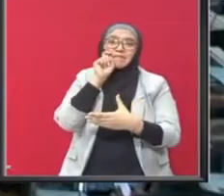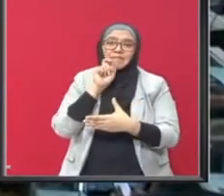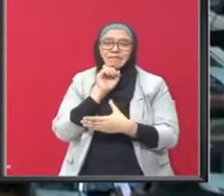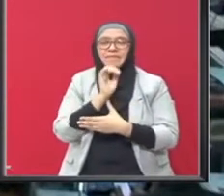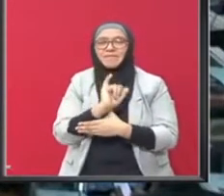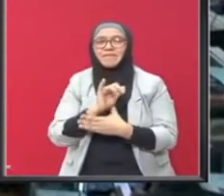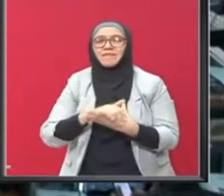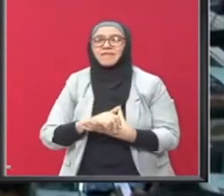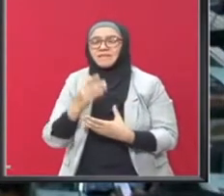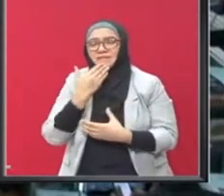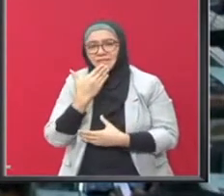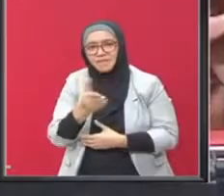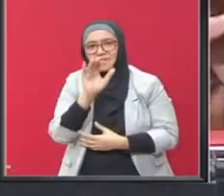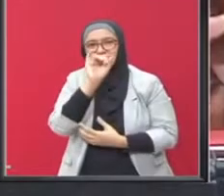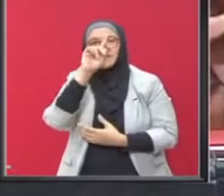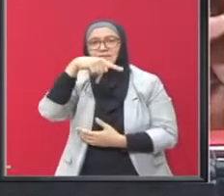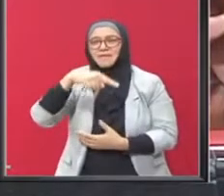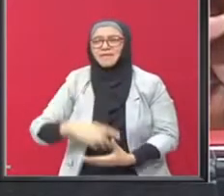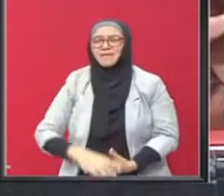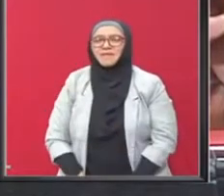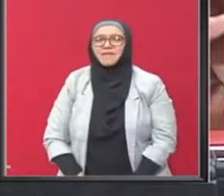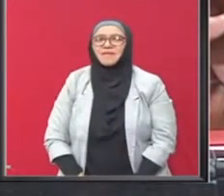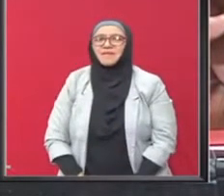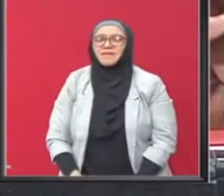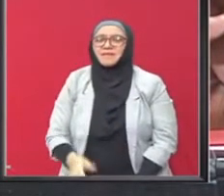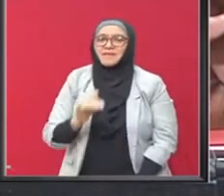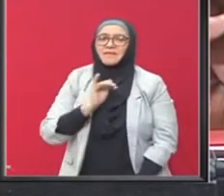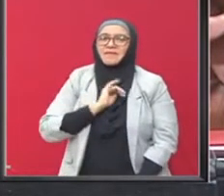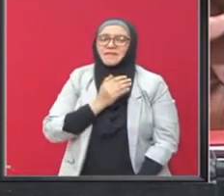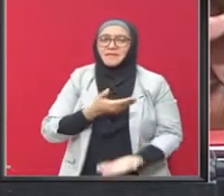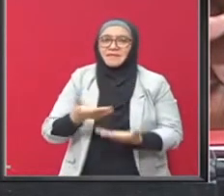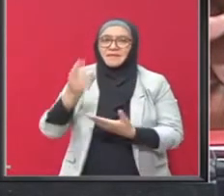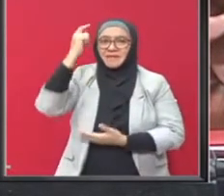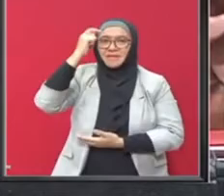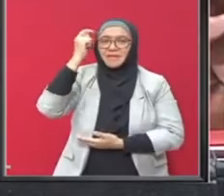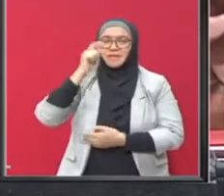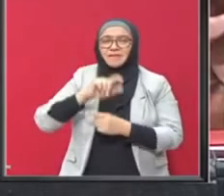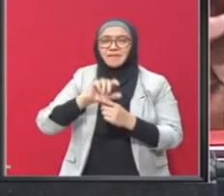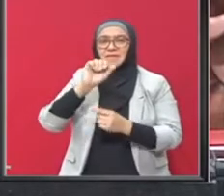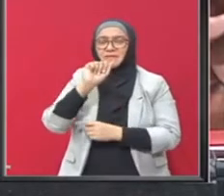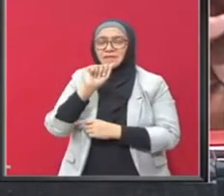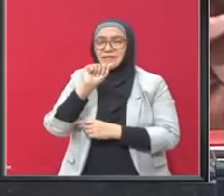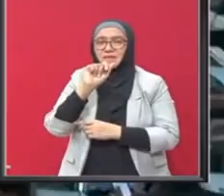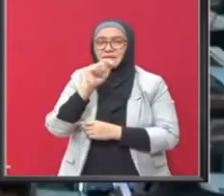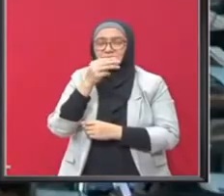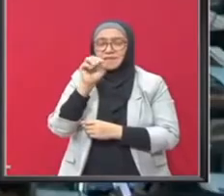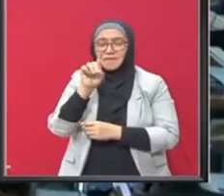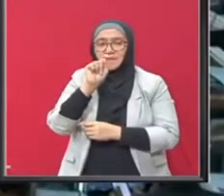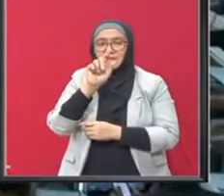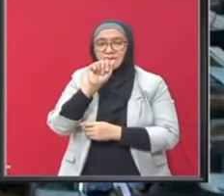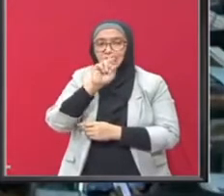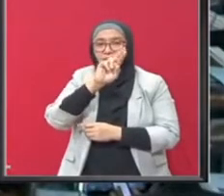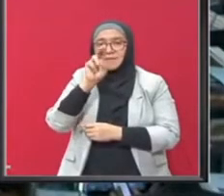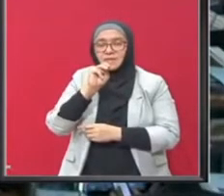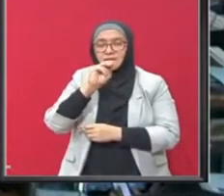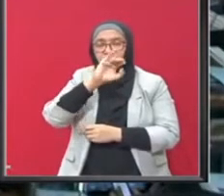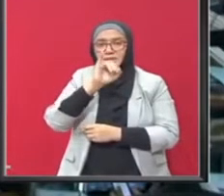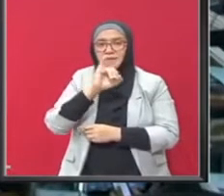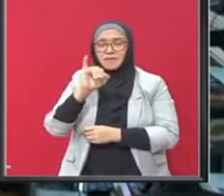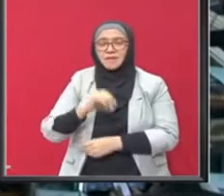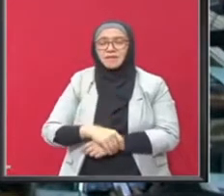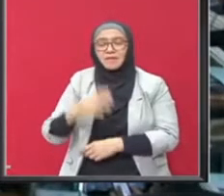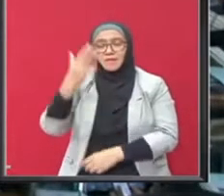Hai masih asim silika yang pomade Tuan Ahmad Tarmizi bin Sulaiman assalamualaikum warahmatullah